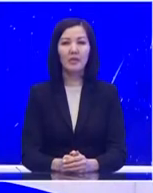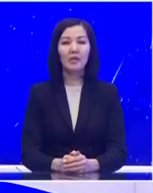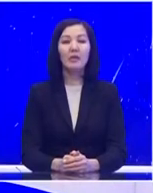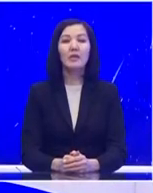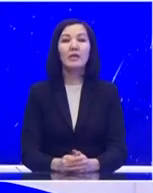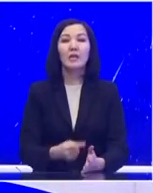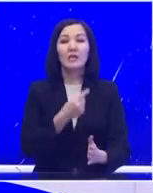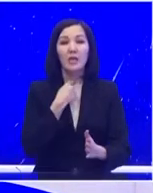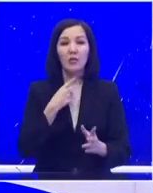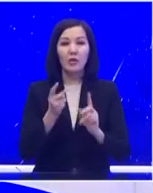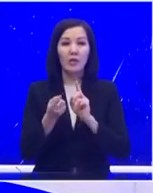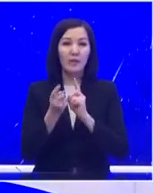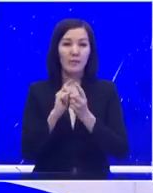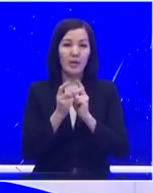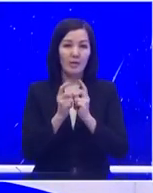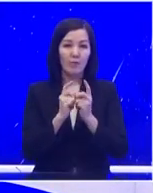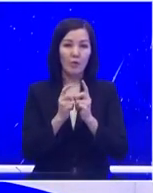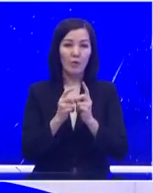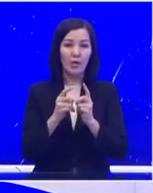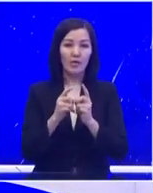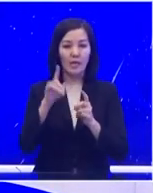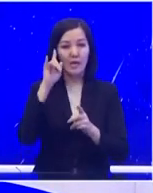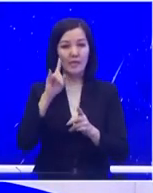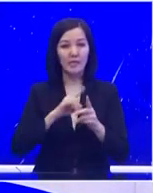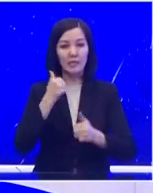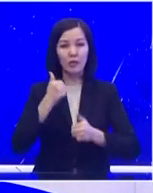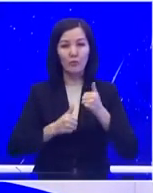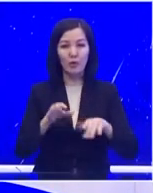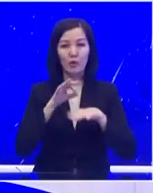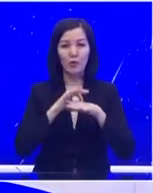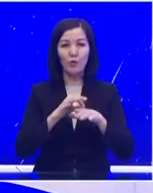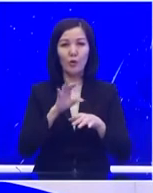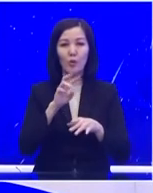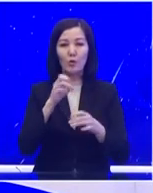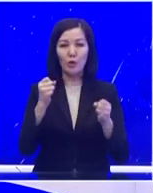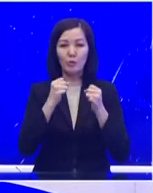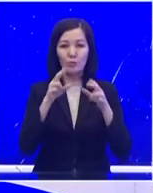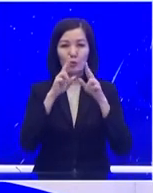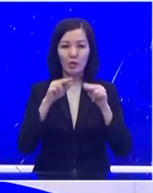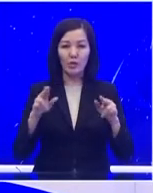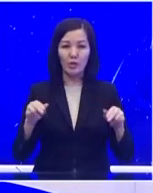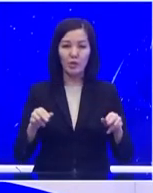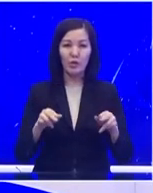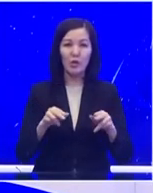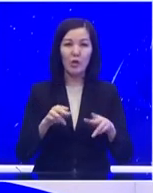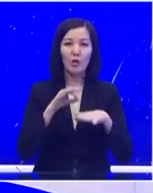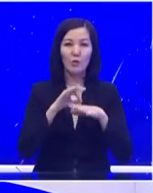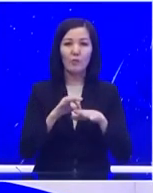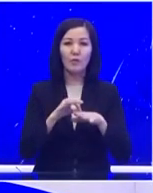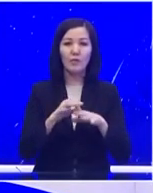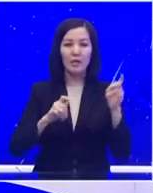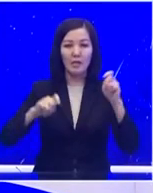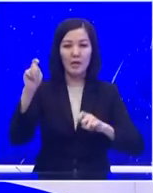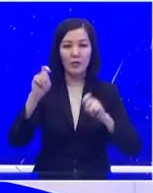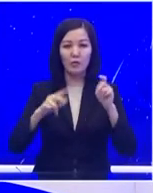Хабарын жалғастырамыз. Талдықорғанда белбеу күрестен Қазақстан чемпионаты өтті. Өркен спорт кешенде ұйымдастырылған сайысқа еліміздің әр